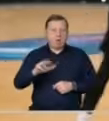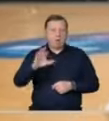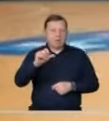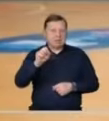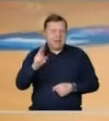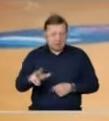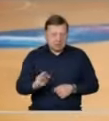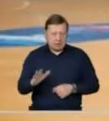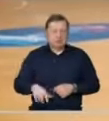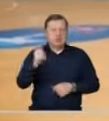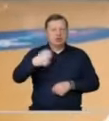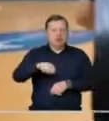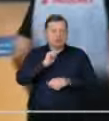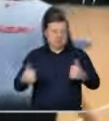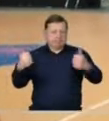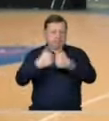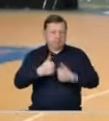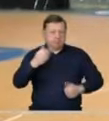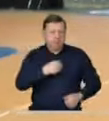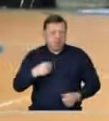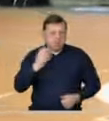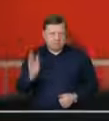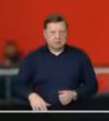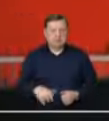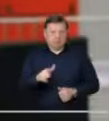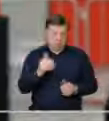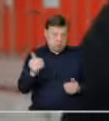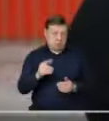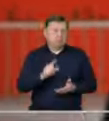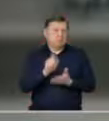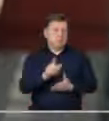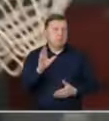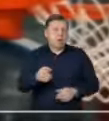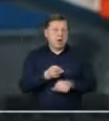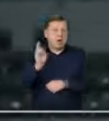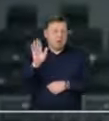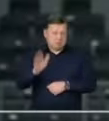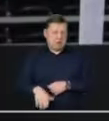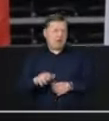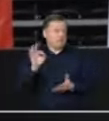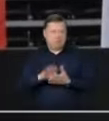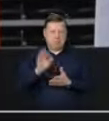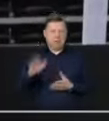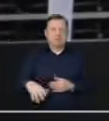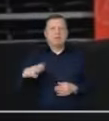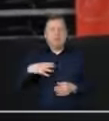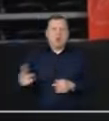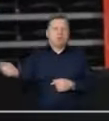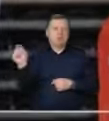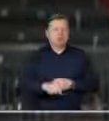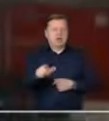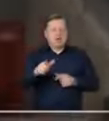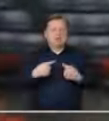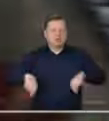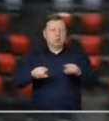obecnych mistrzów świata Hiszpanów. Gospodarze mają sporą szansę wygrać, bo utytułowani goście awans do turnieju mają w kieszeni i przyjechali w składzie rezerwowym.